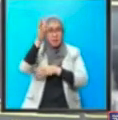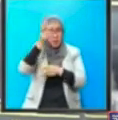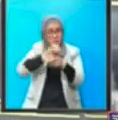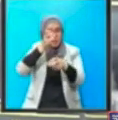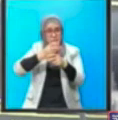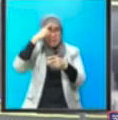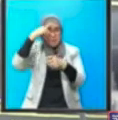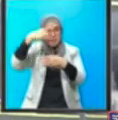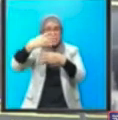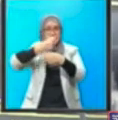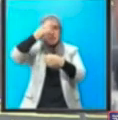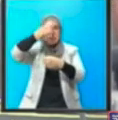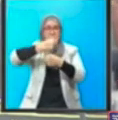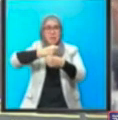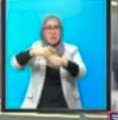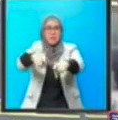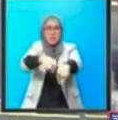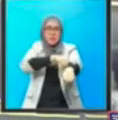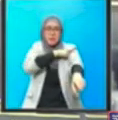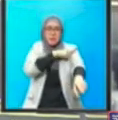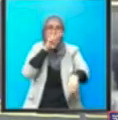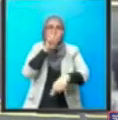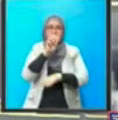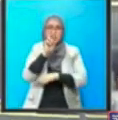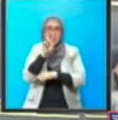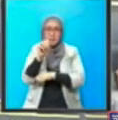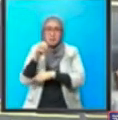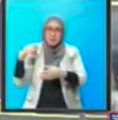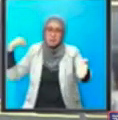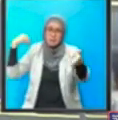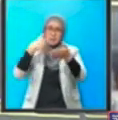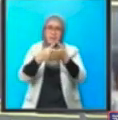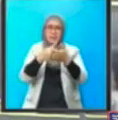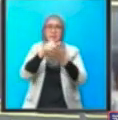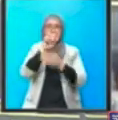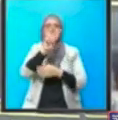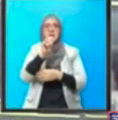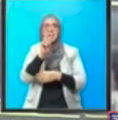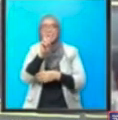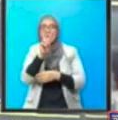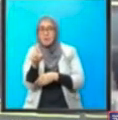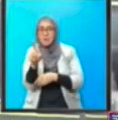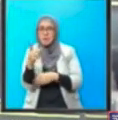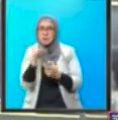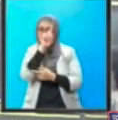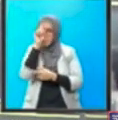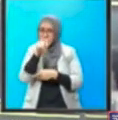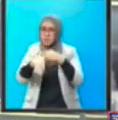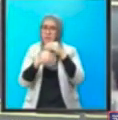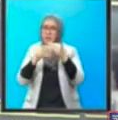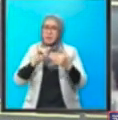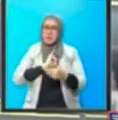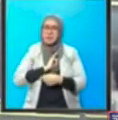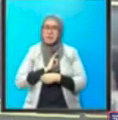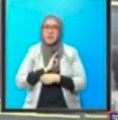tahun 2020 hingga tahun 2021 soal tambahan sayur Apakah langkah kerajaan bagi masihkan